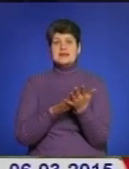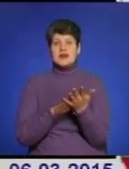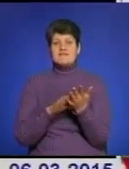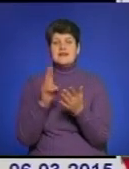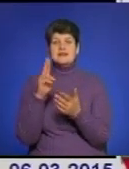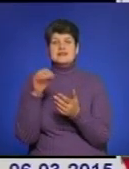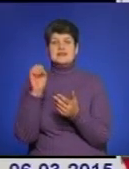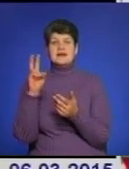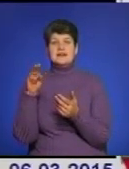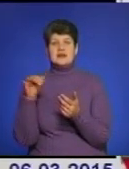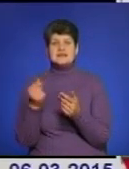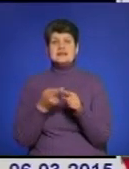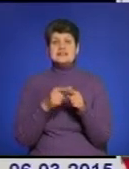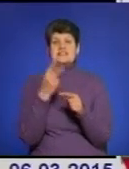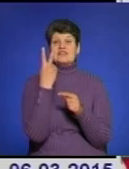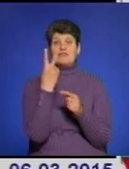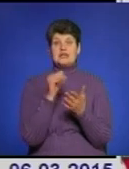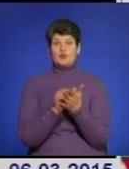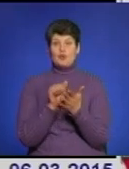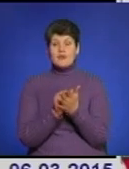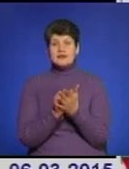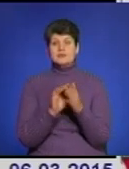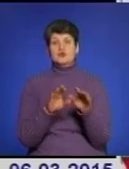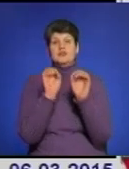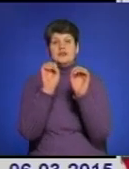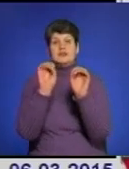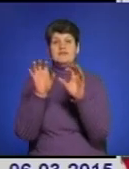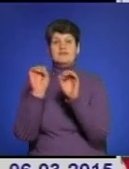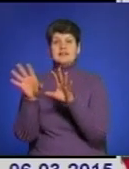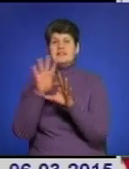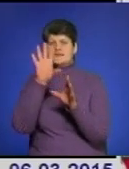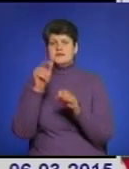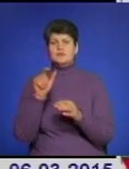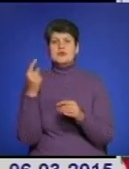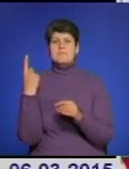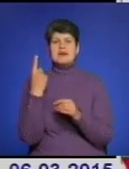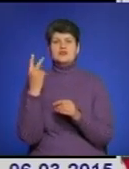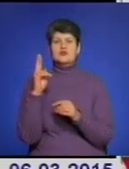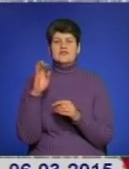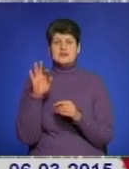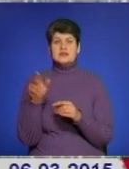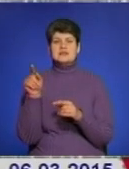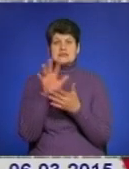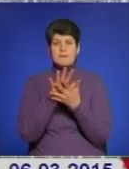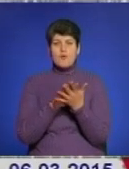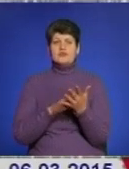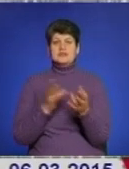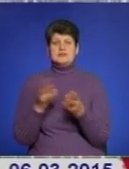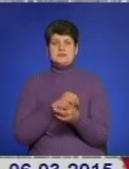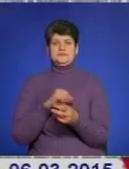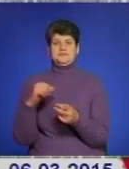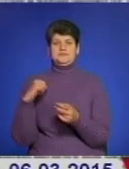декларація. Ці два документи надсилатимуть усім громадянам з 1 квітня. Заповнити їх потрібно самостійно. Єдиний